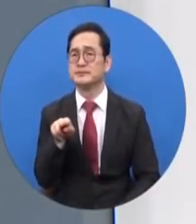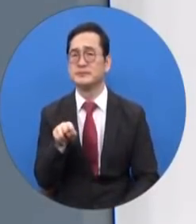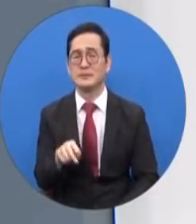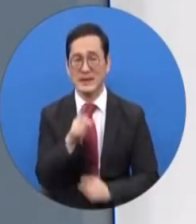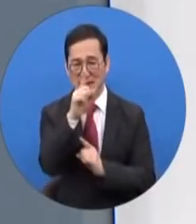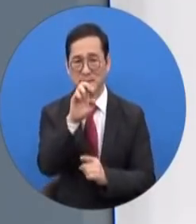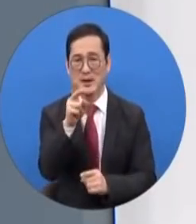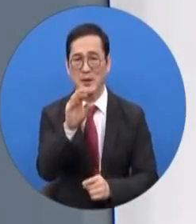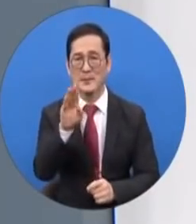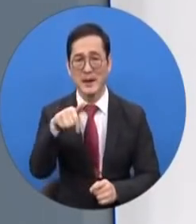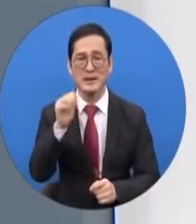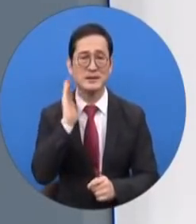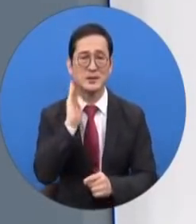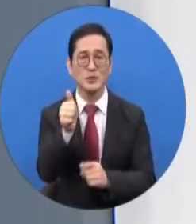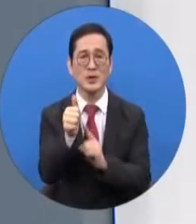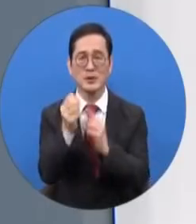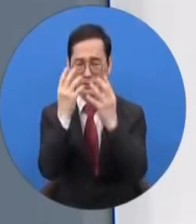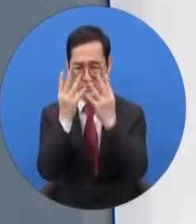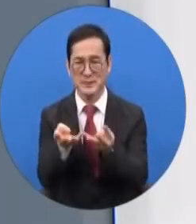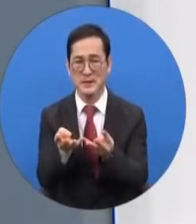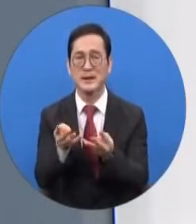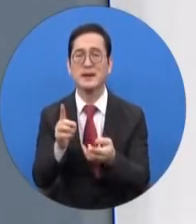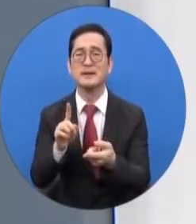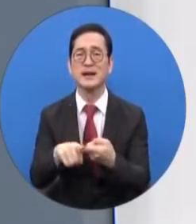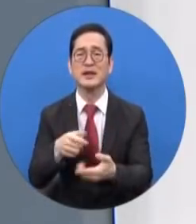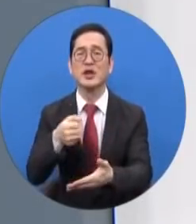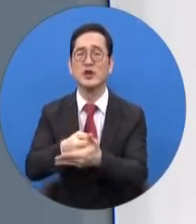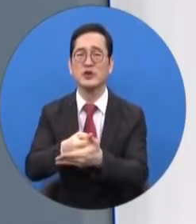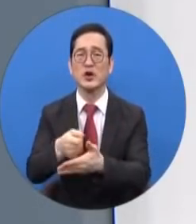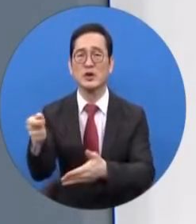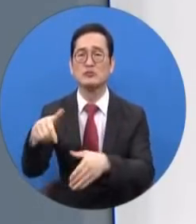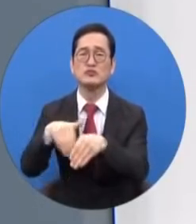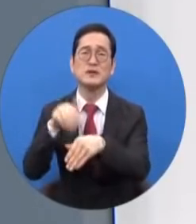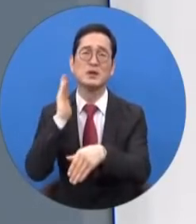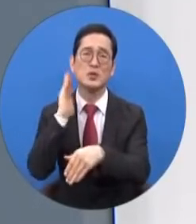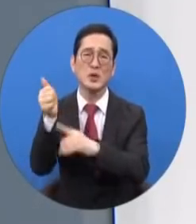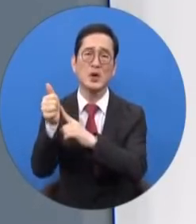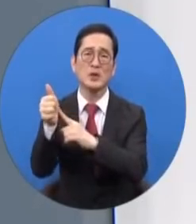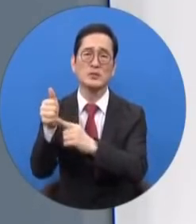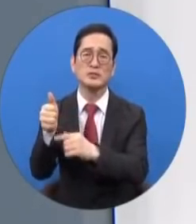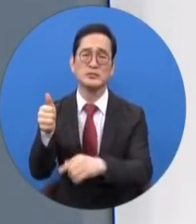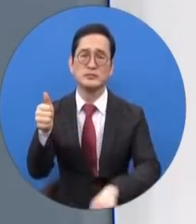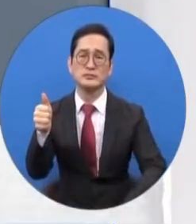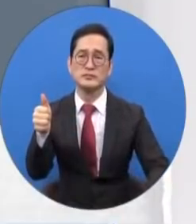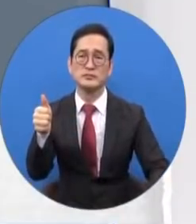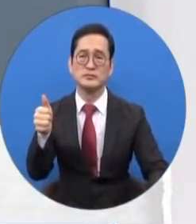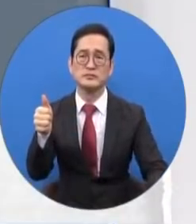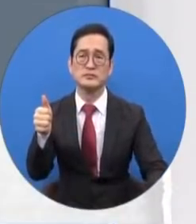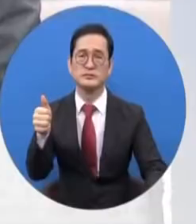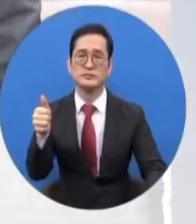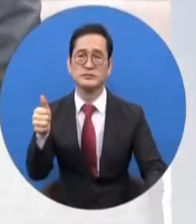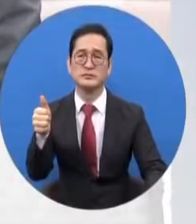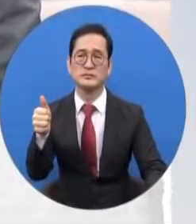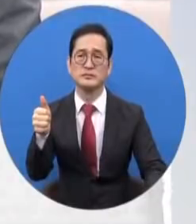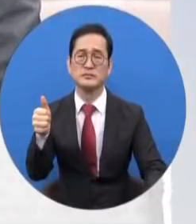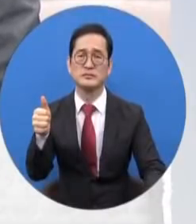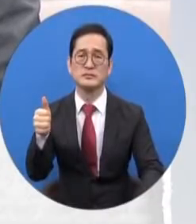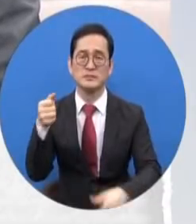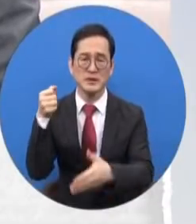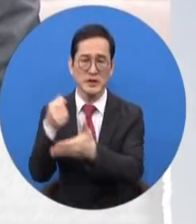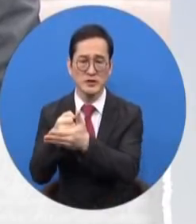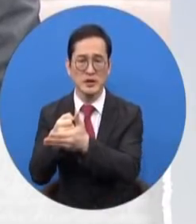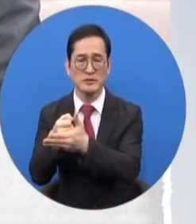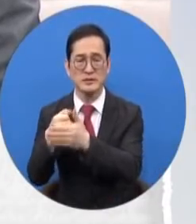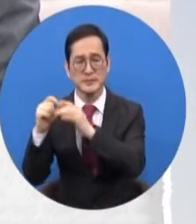대한 사면에 대한 결정을 현직 대통령이 문재인 대통령이 결심했다고 해서 그게 문재인 대통령의